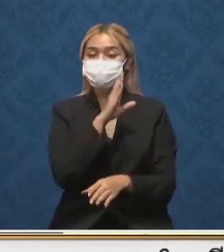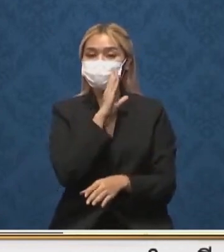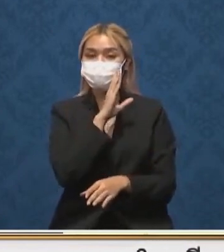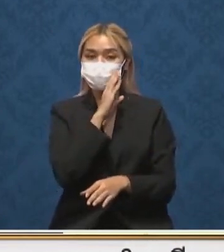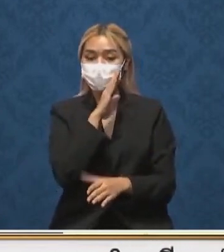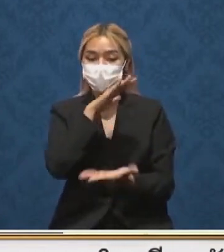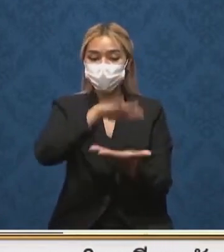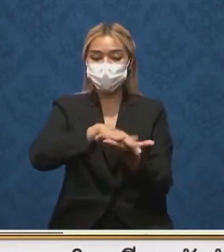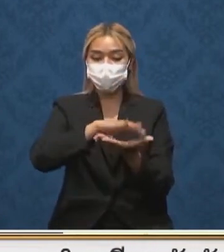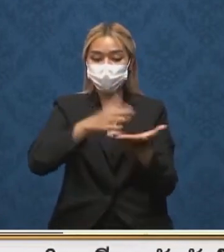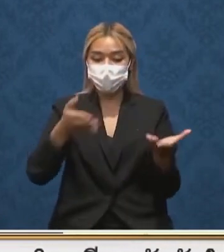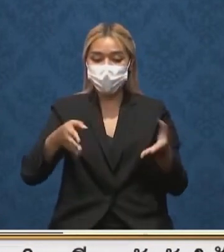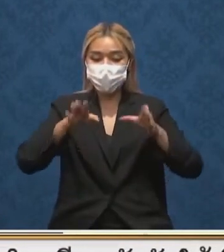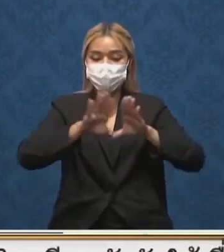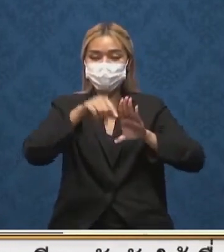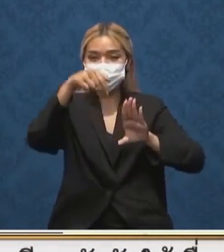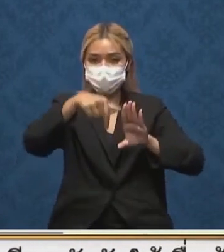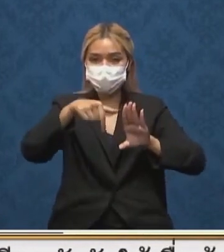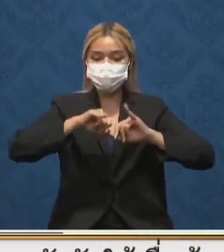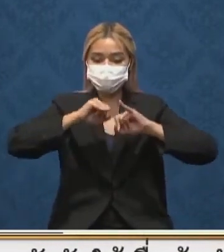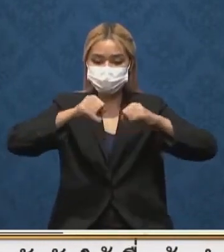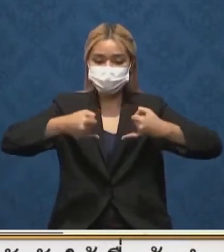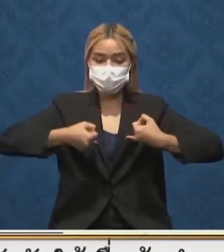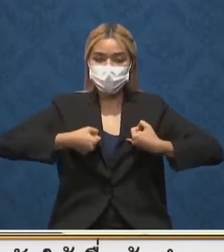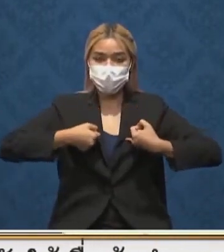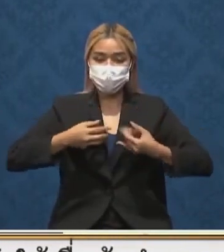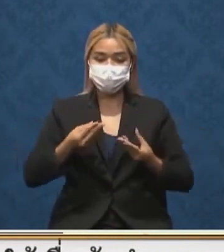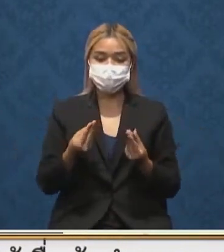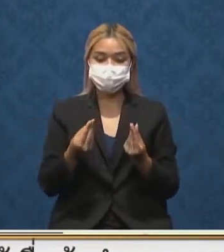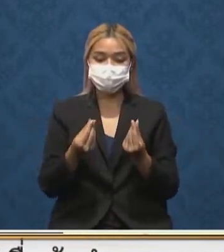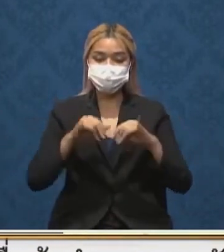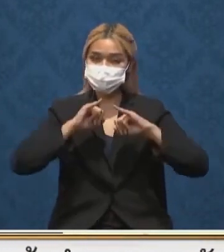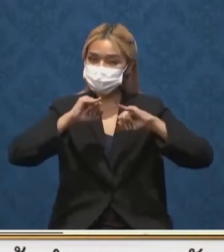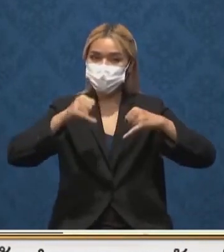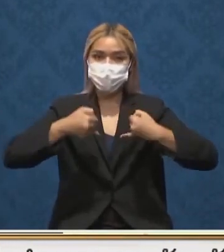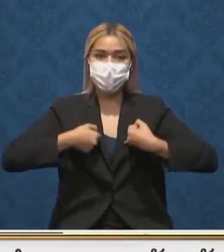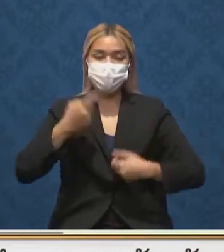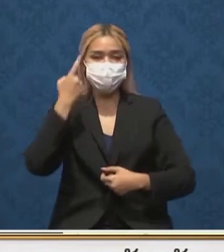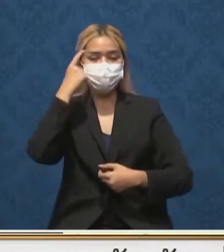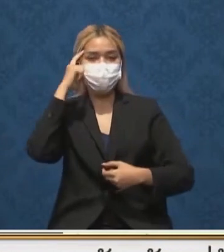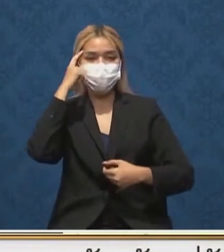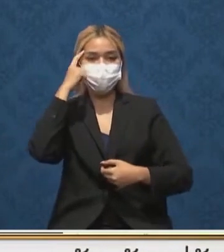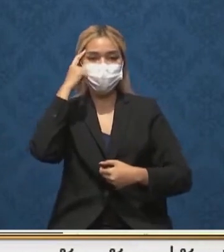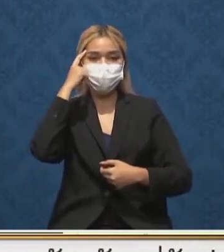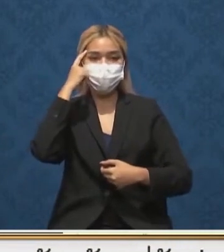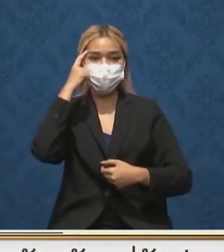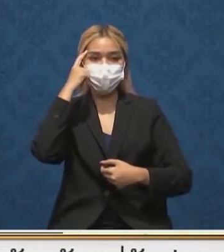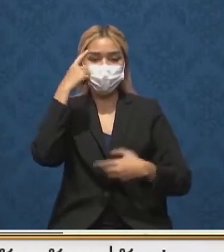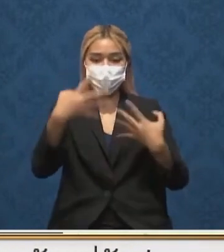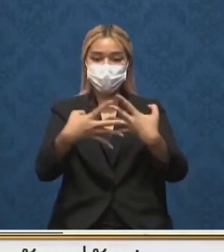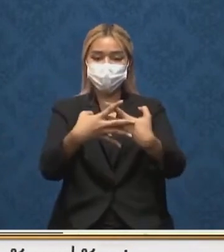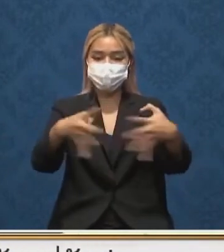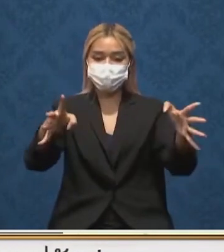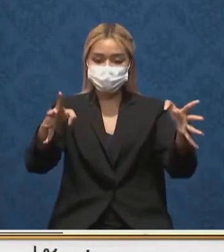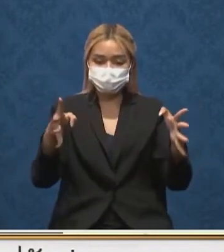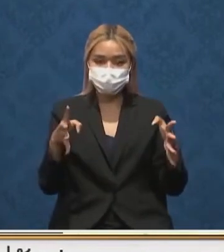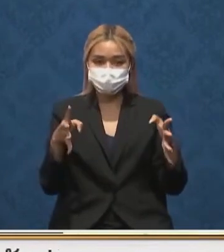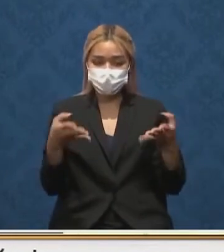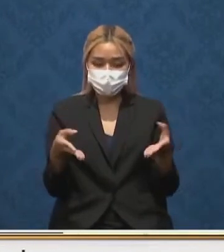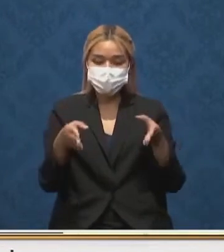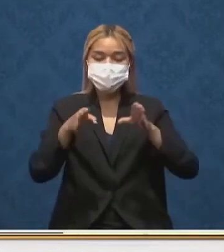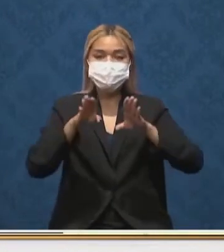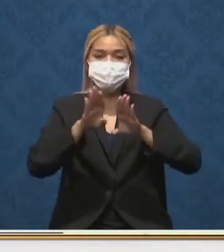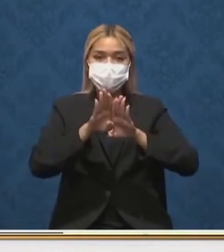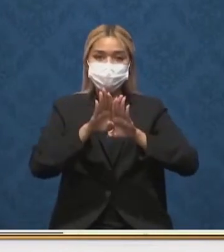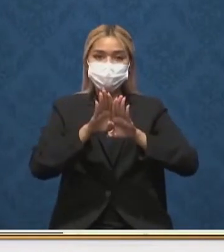ครับก็เป็นเรื่องของเจ้าของที่เขาจะถือสิทธิ์อะไรไม่ทราบไปปิดกั้นเส้นทางที่เข้าโรงเรียนที่เขา